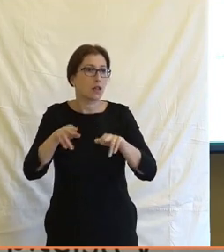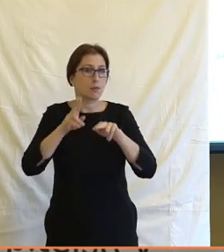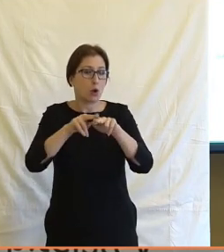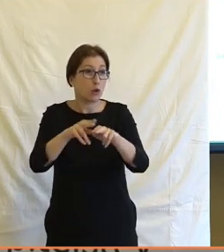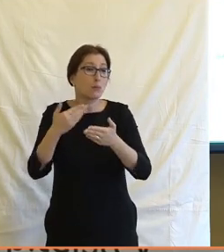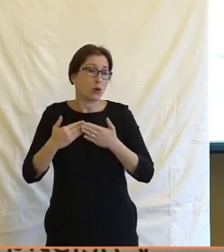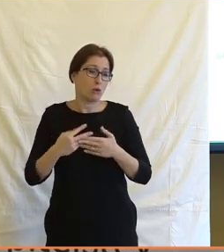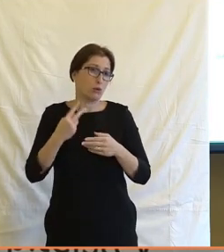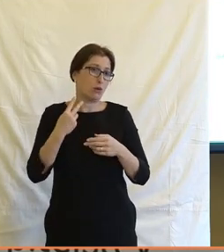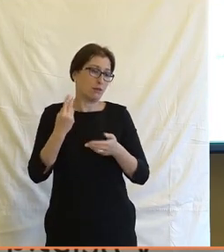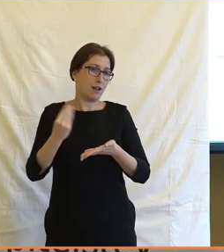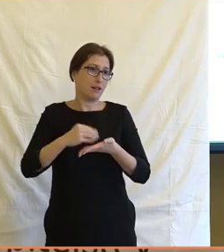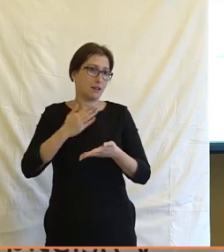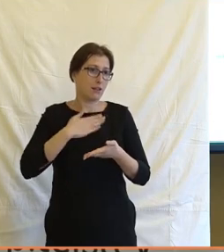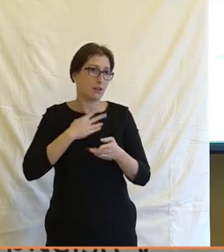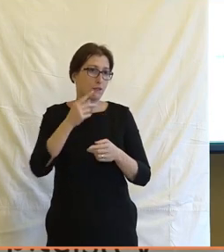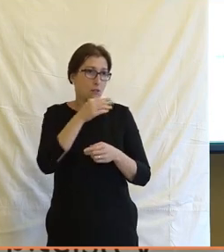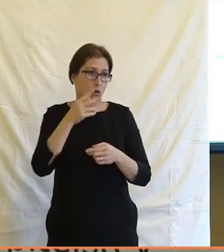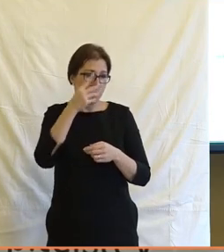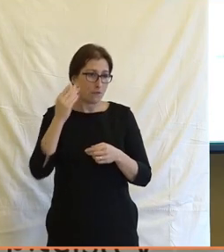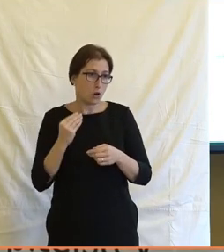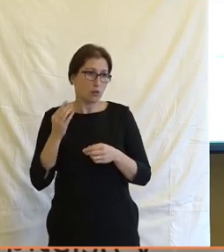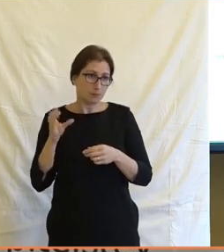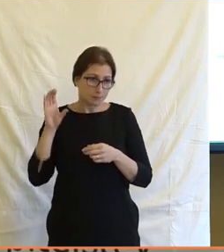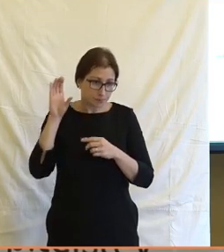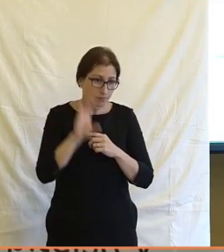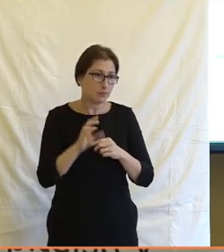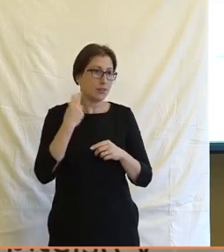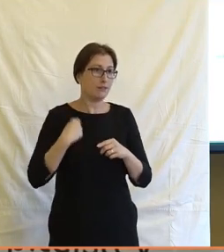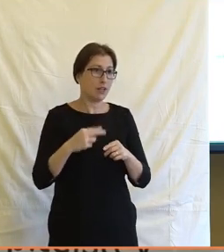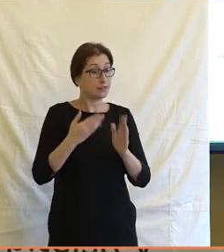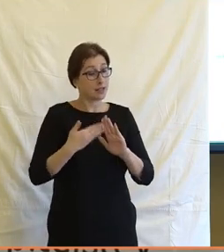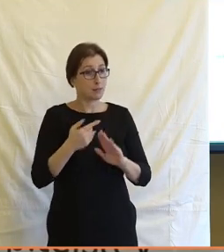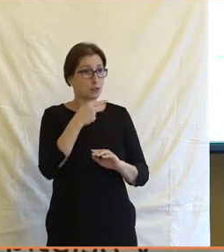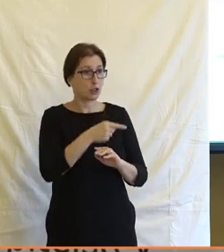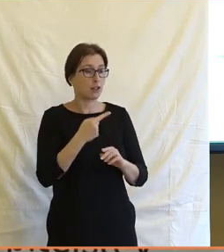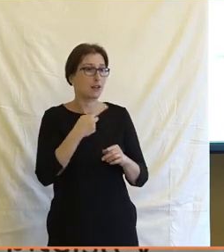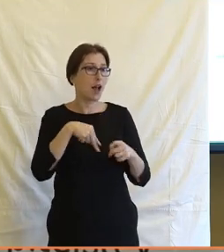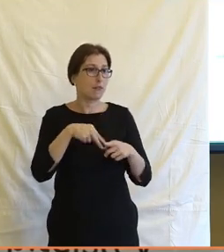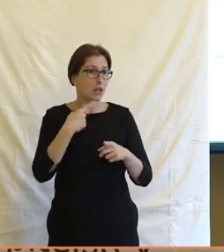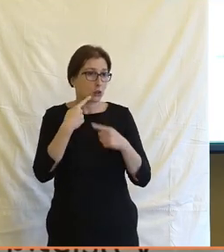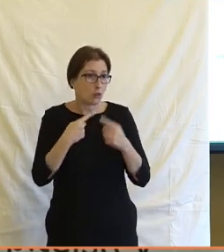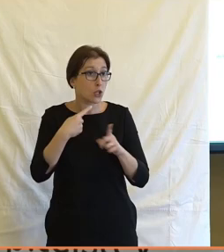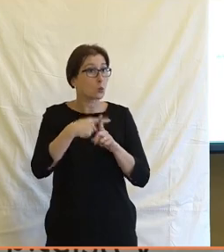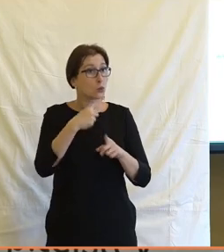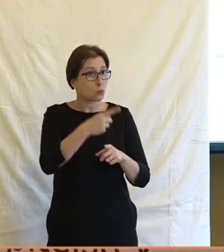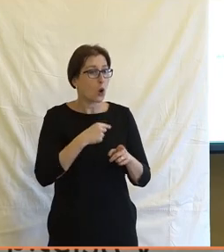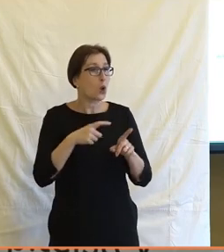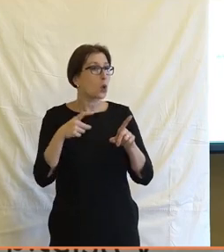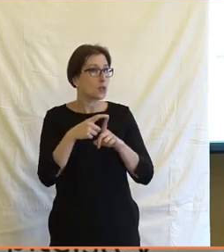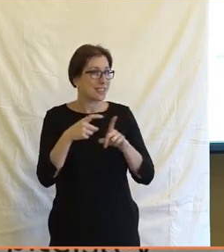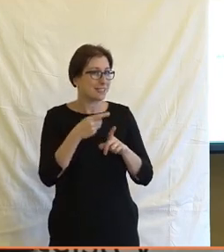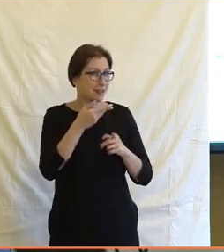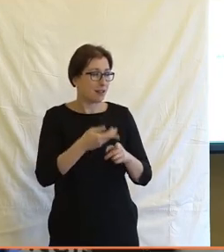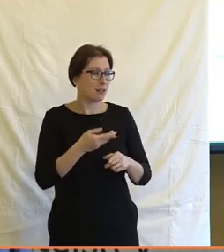proto tohle to my vlastně děláme v nadaci Vodafone. Podporujeme takovýhle nápady, včetně třeba právě toho, o čem si pak budeme povídat i s Ditou o silou